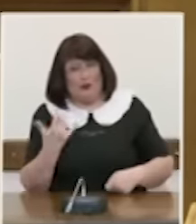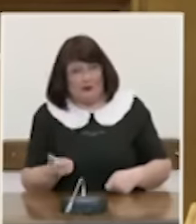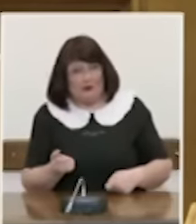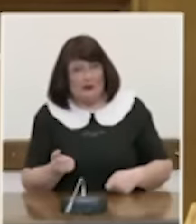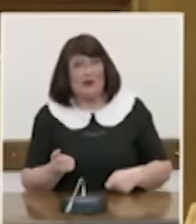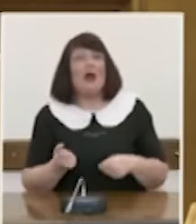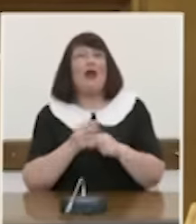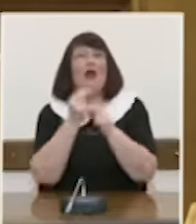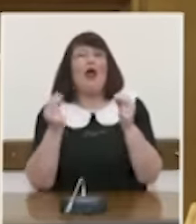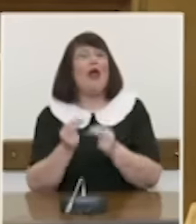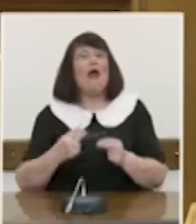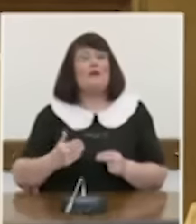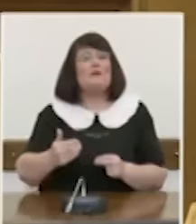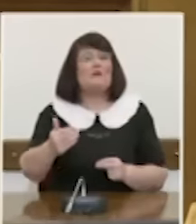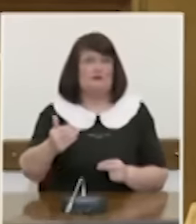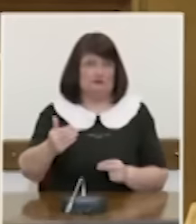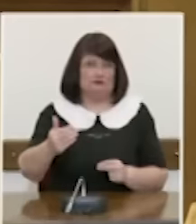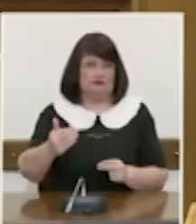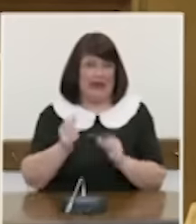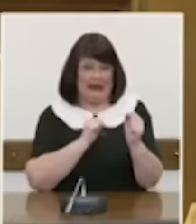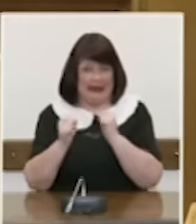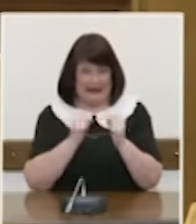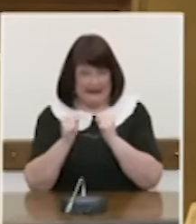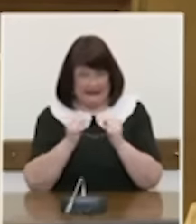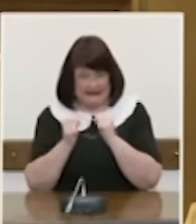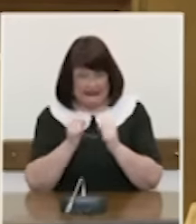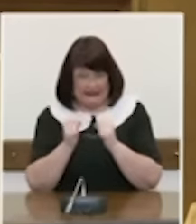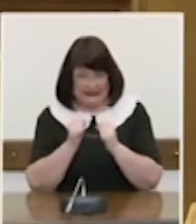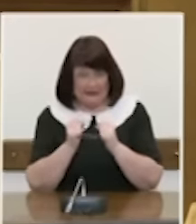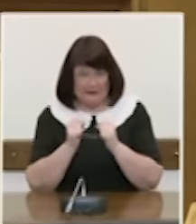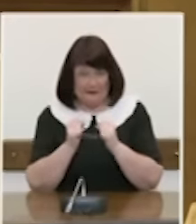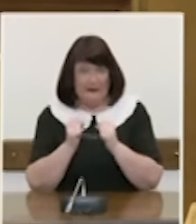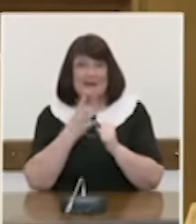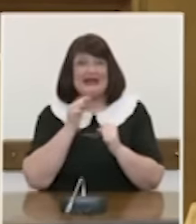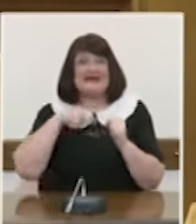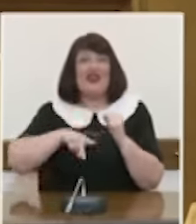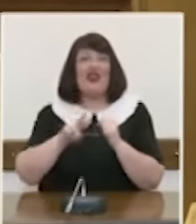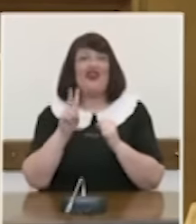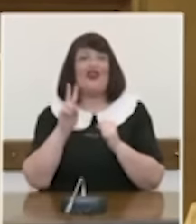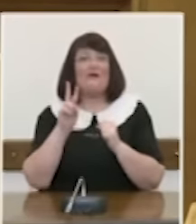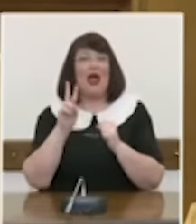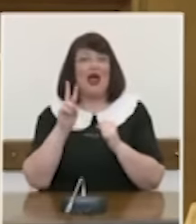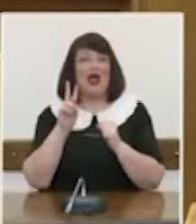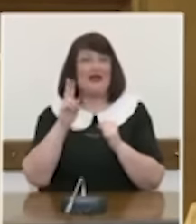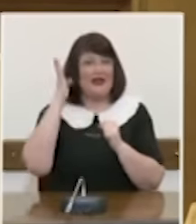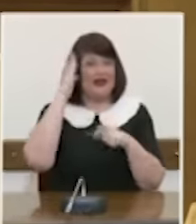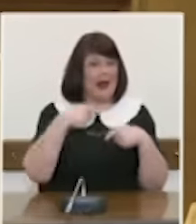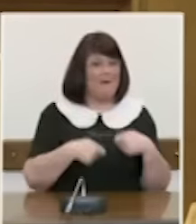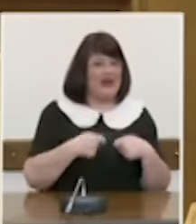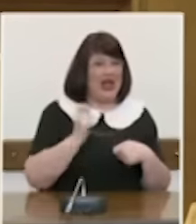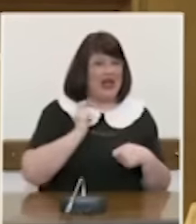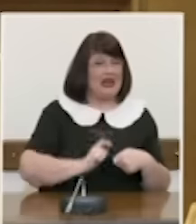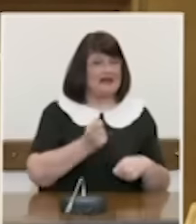ανάπτυξη και η καπιταλιστική κρίση είναι τα δίδυμα αδερφάκια αυτού του συστήματος και τις